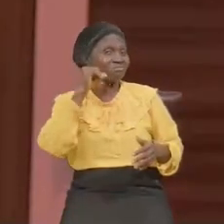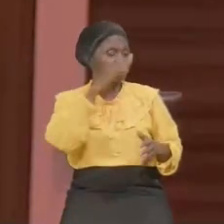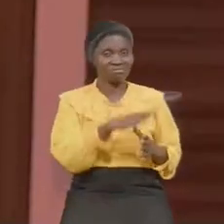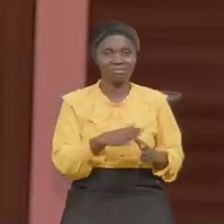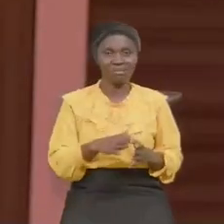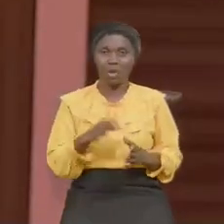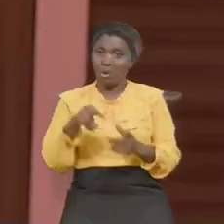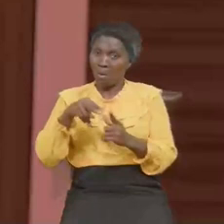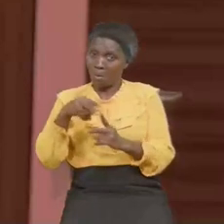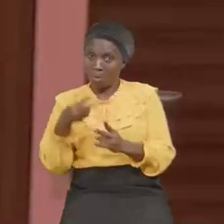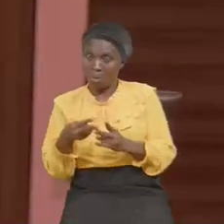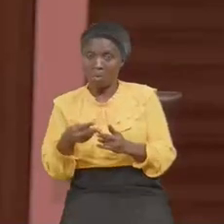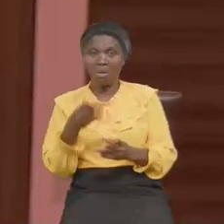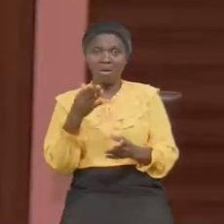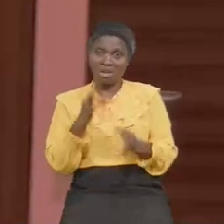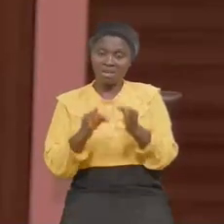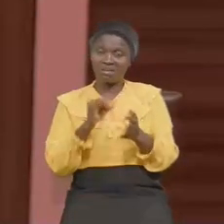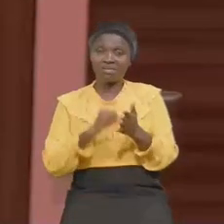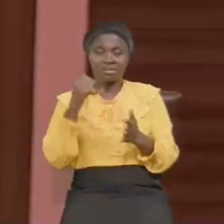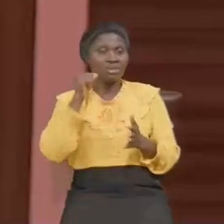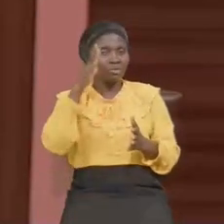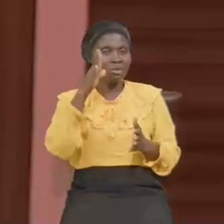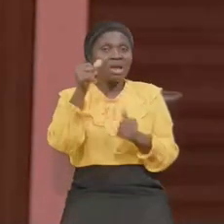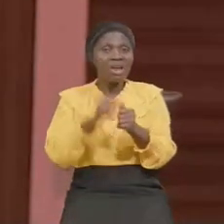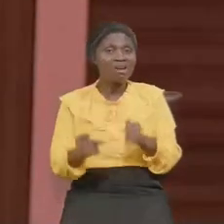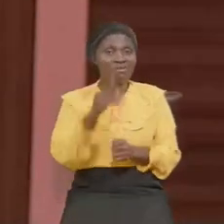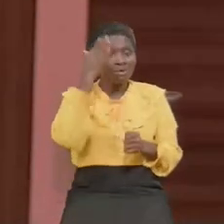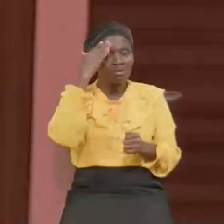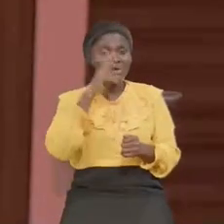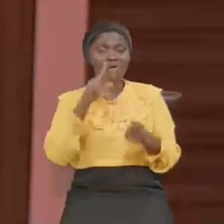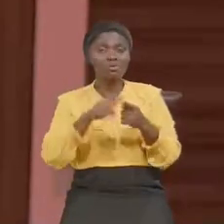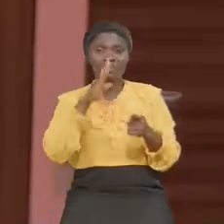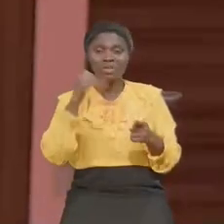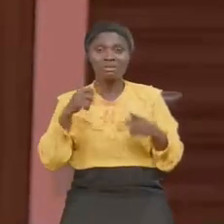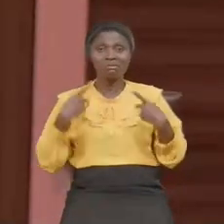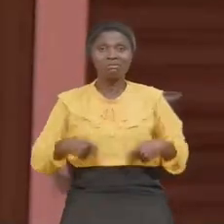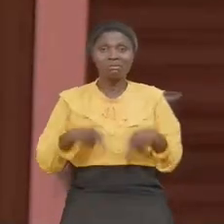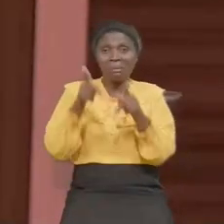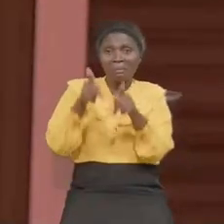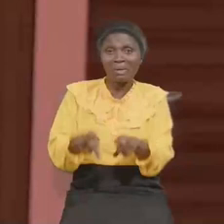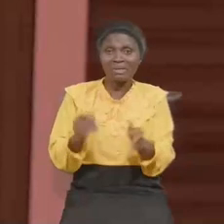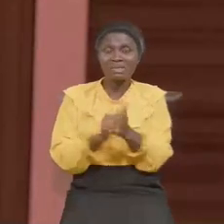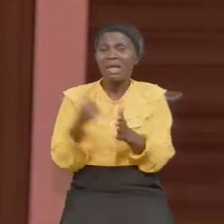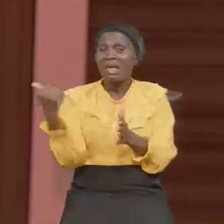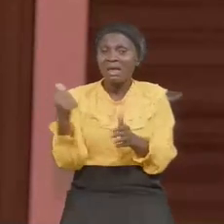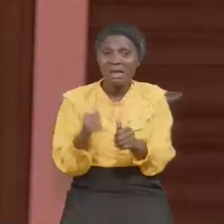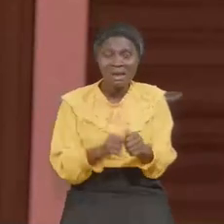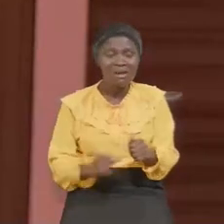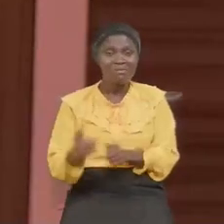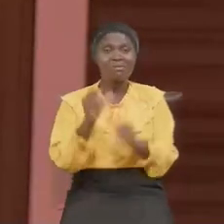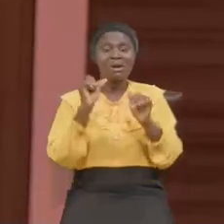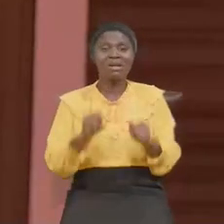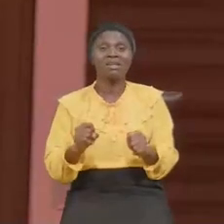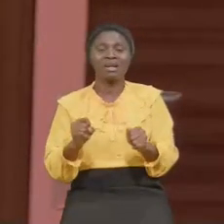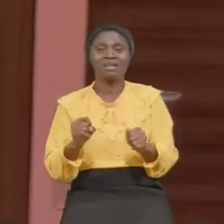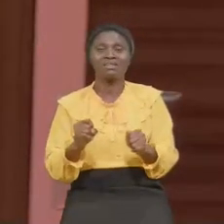elle est une femme, tout le monde connaît, elle est une personne publique. Et tout le monde peut la voir et la voir à tout moment.